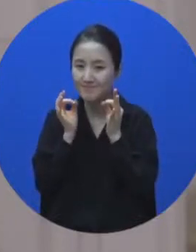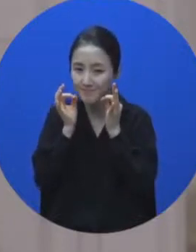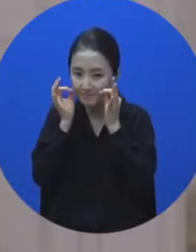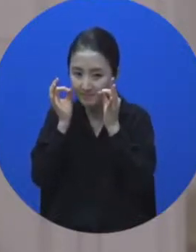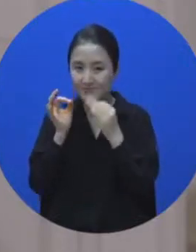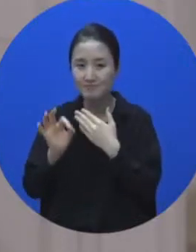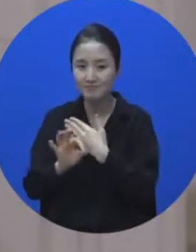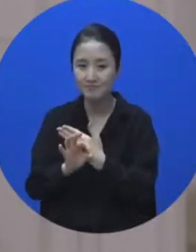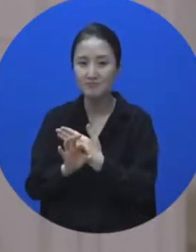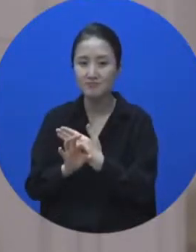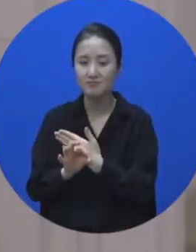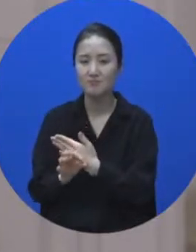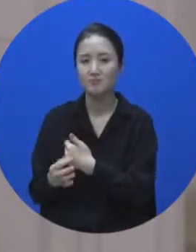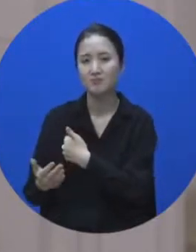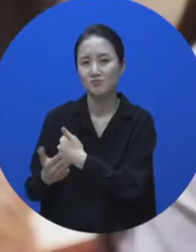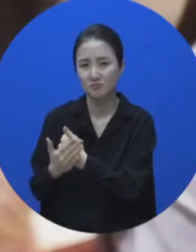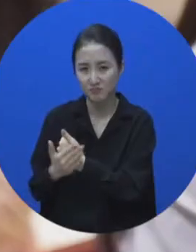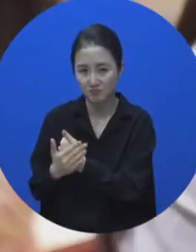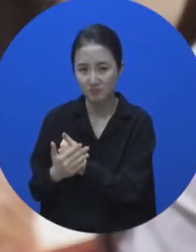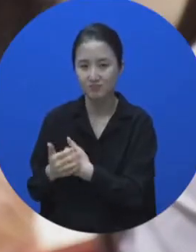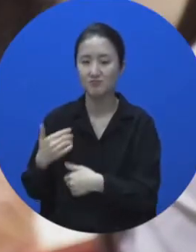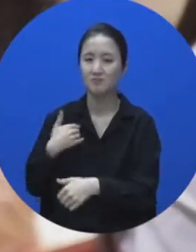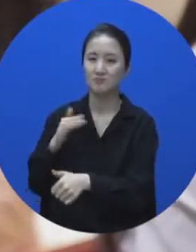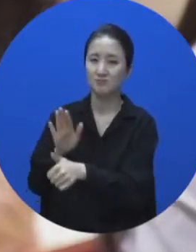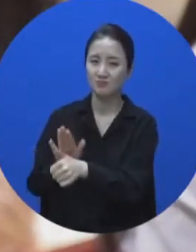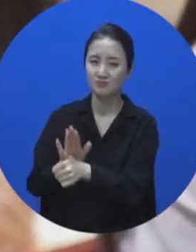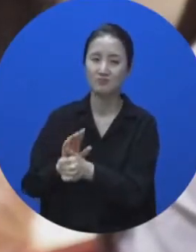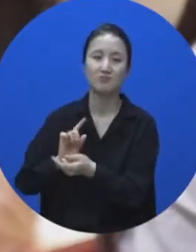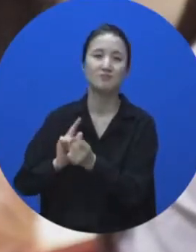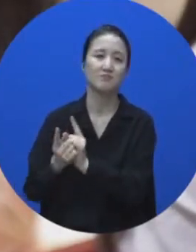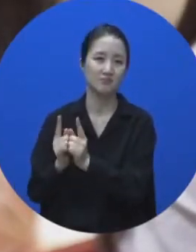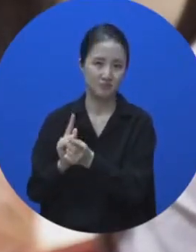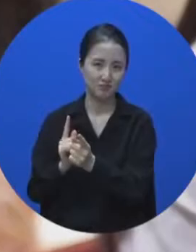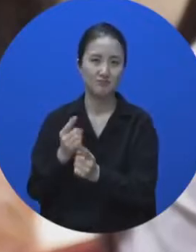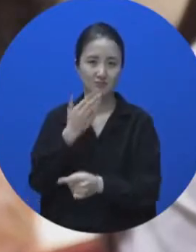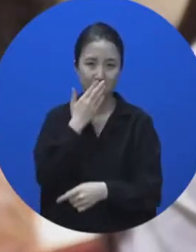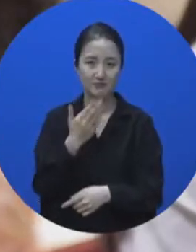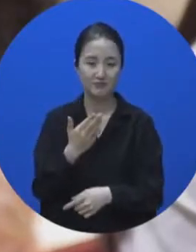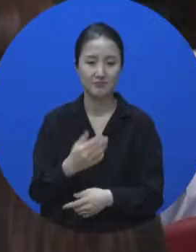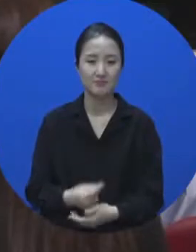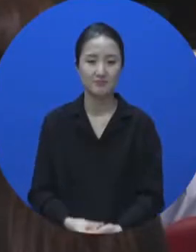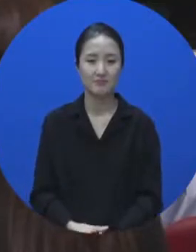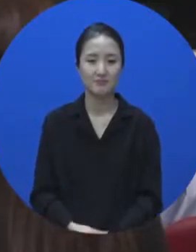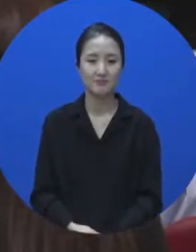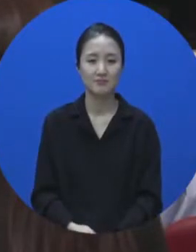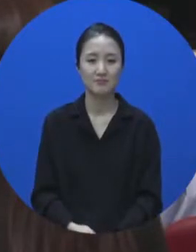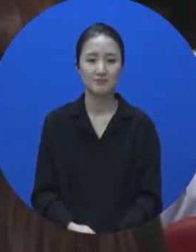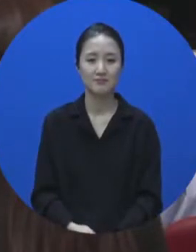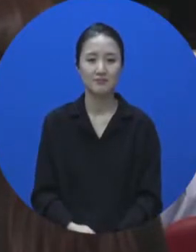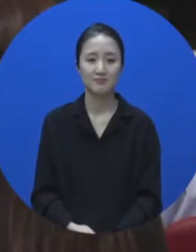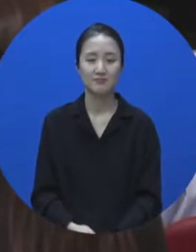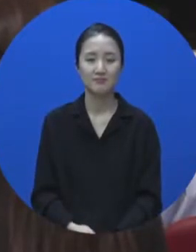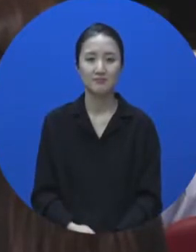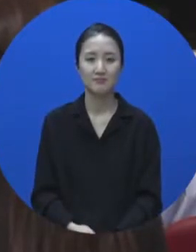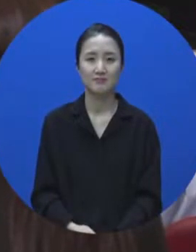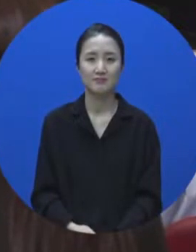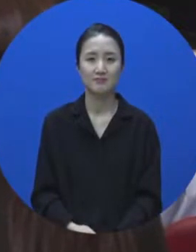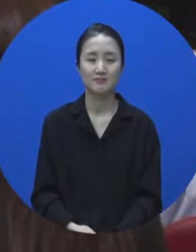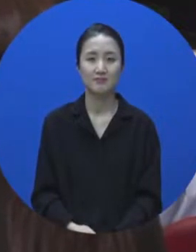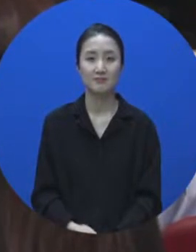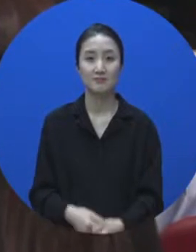거죠. 그러던 중에 여러 가지 일이 있었어요. 거기에 가면 흥망성쇠가 이렇게 느껴져요.